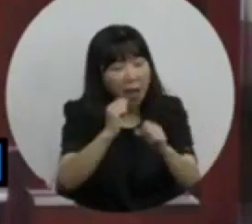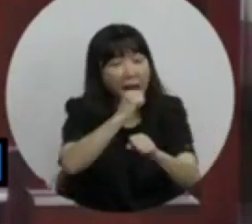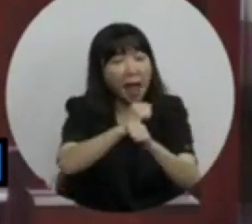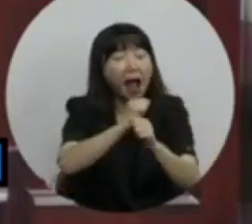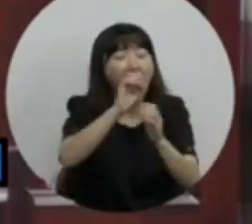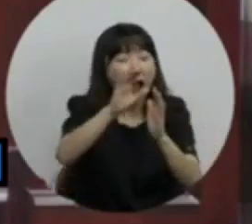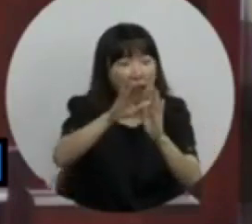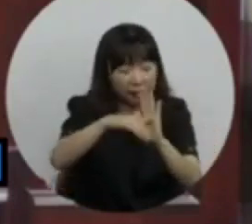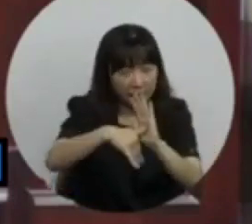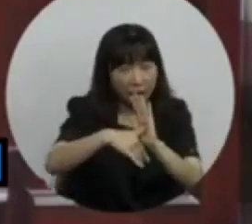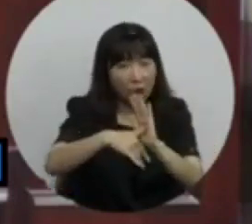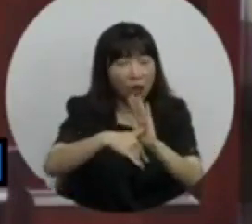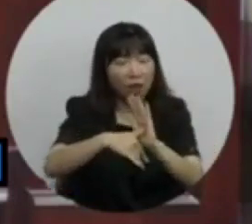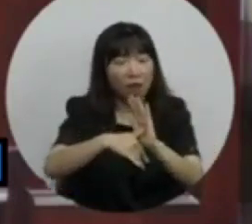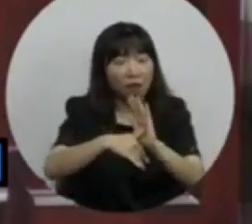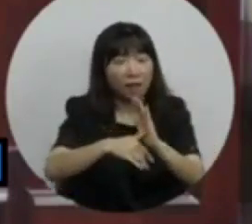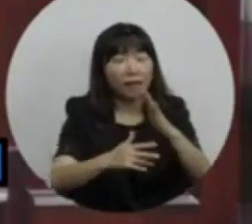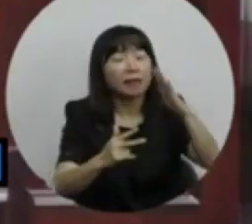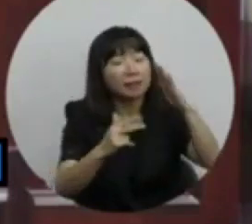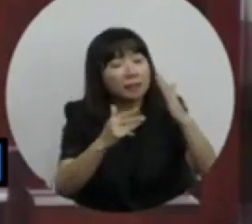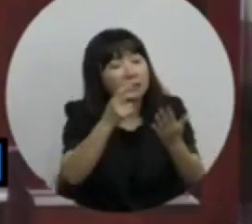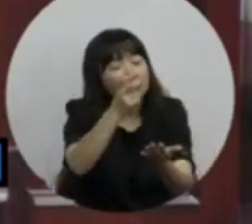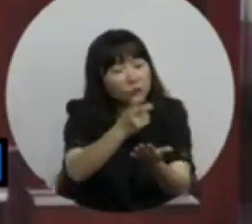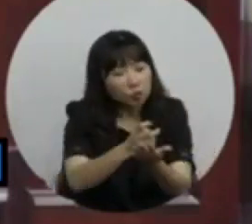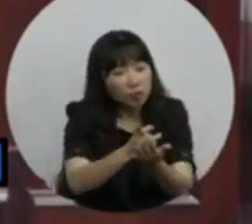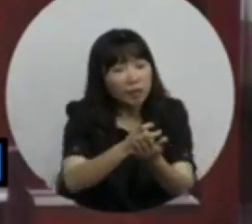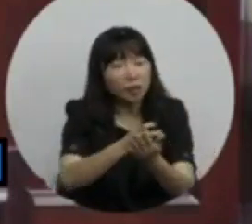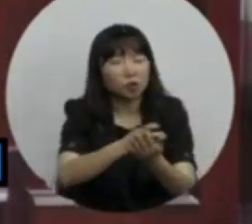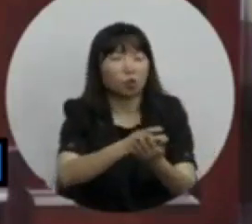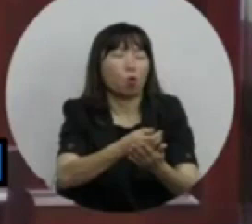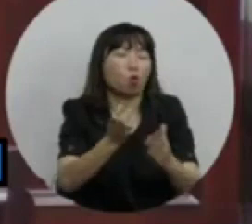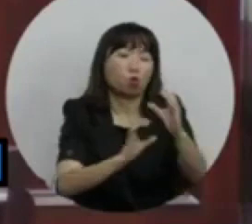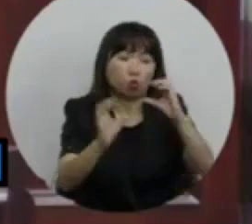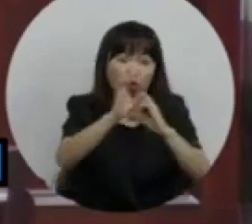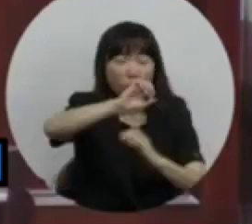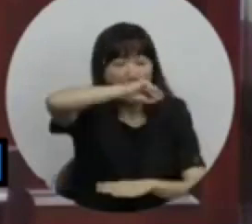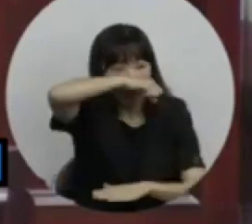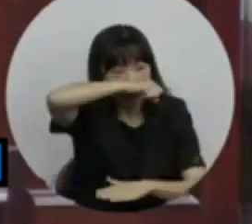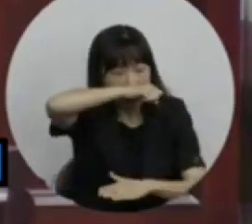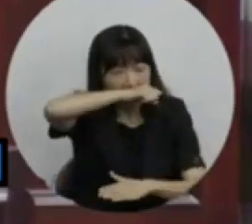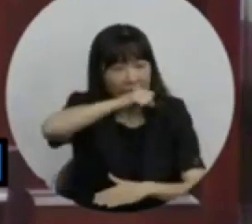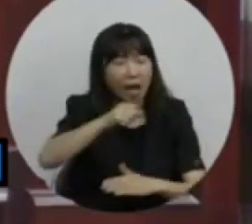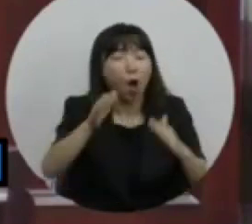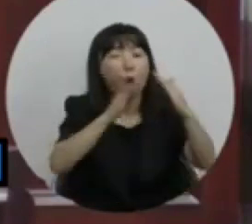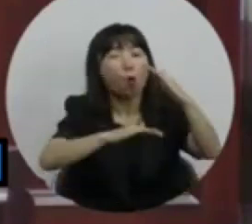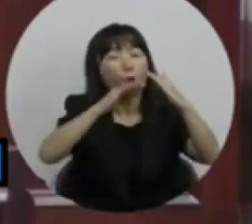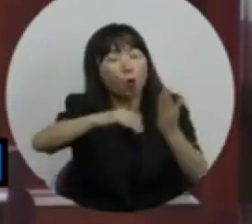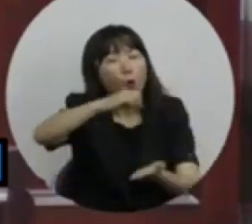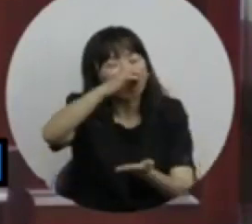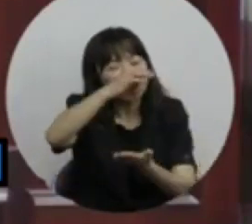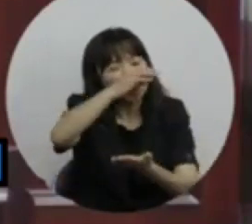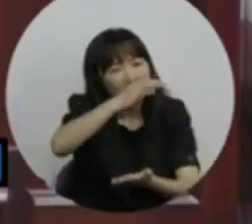조례안, 동의안, 제1회 추경 예산안, 공유재산 변경안,